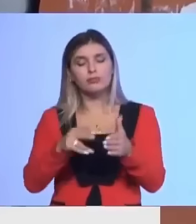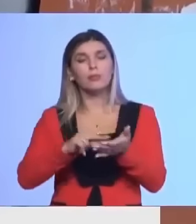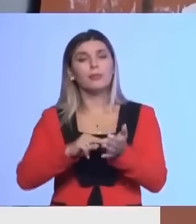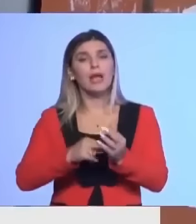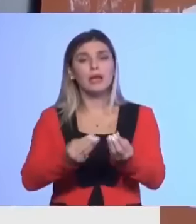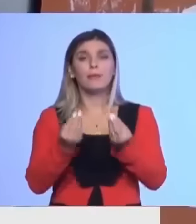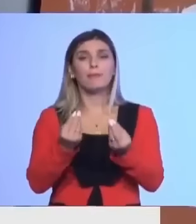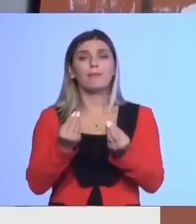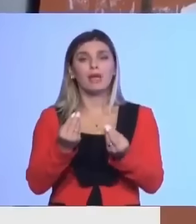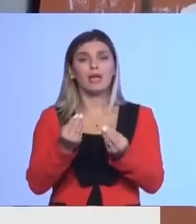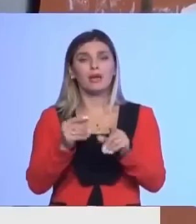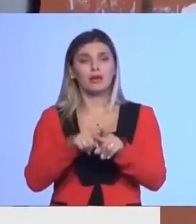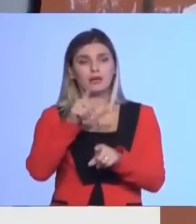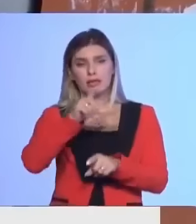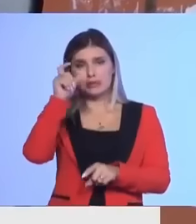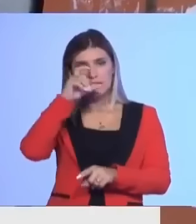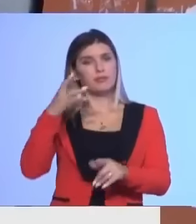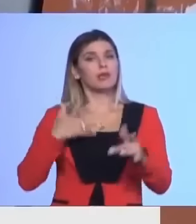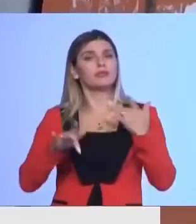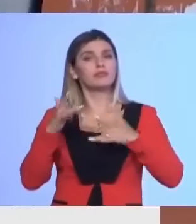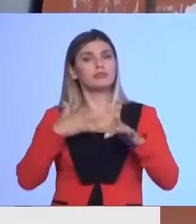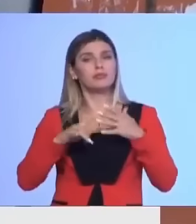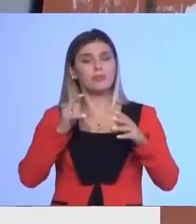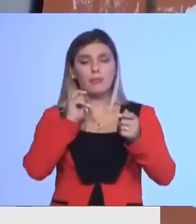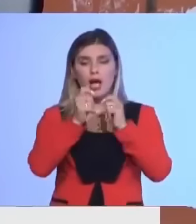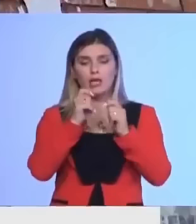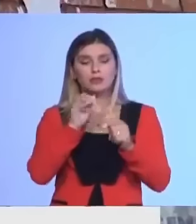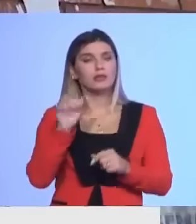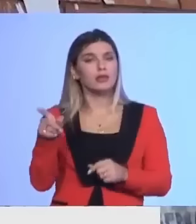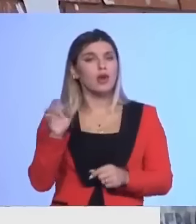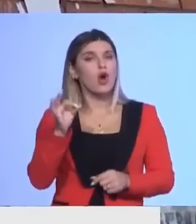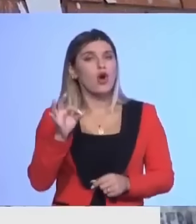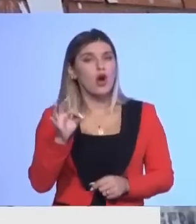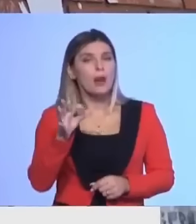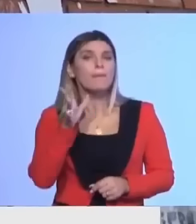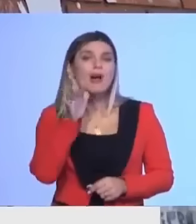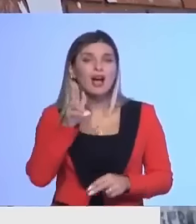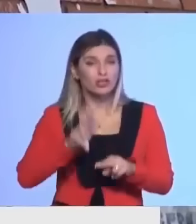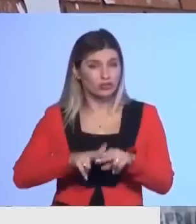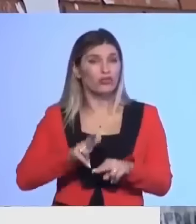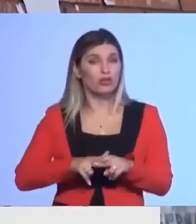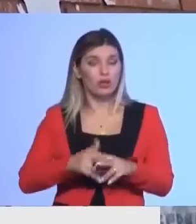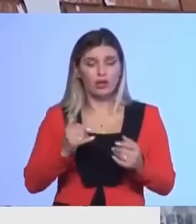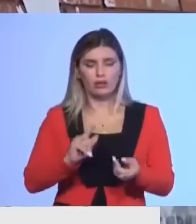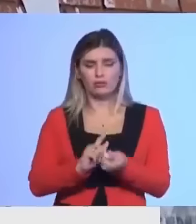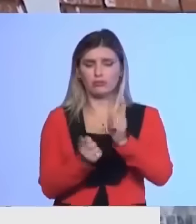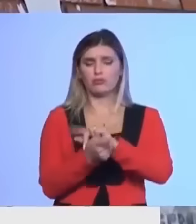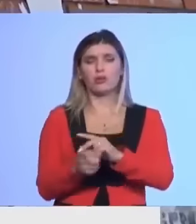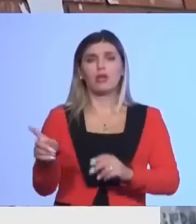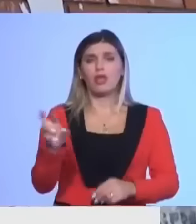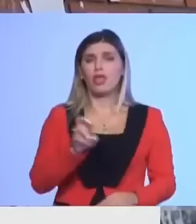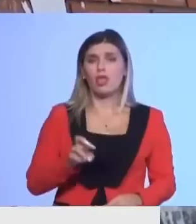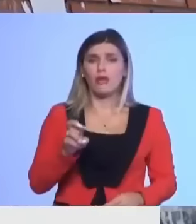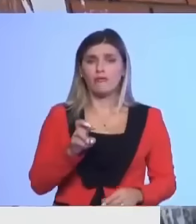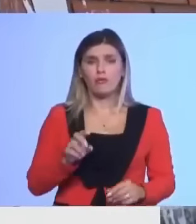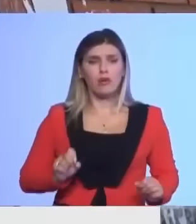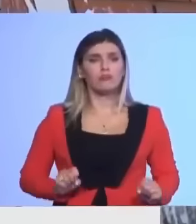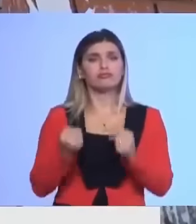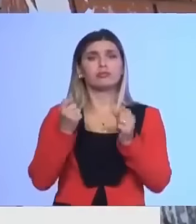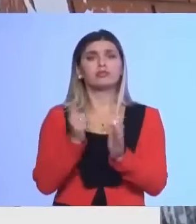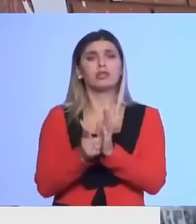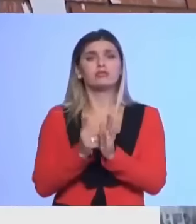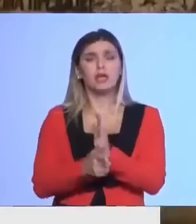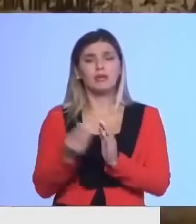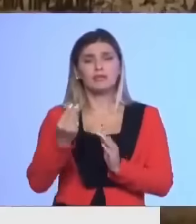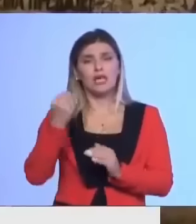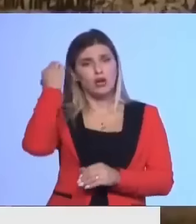që lidhen me mohimin e Serbisë të marrëveshjes bazike të ohrit, BE-ja gatishmërinë e reagimit po e ka më të lartë në dënimin